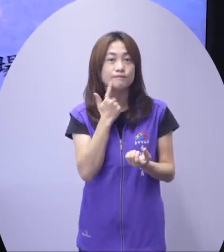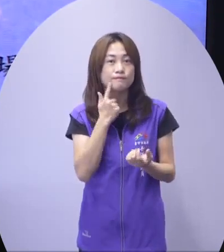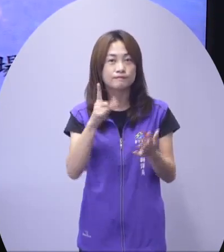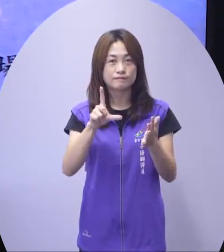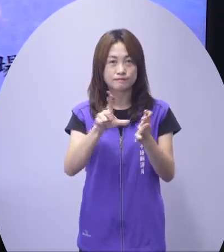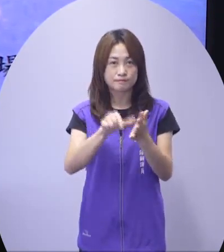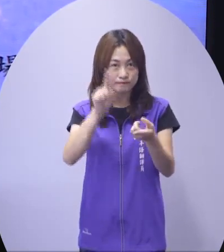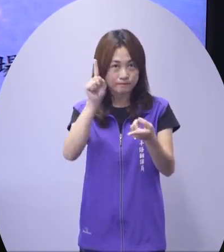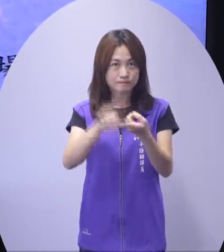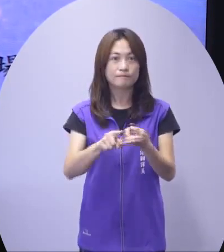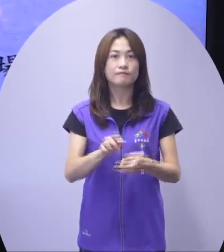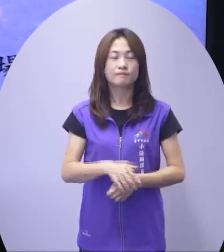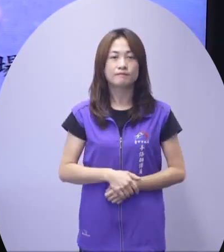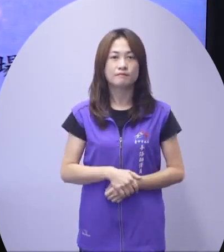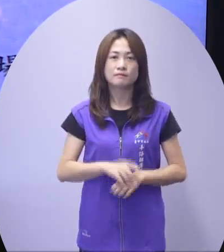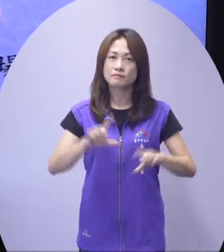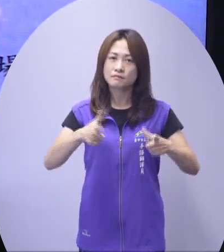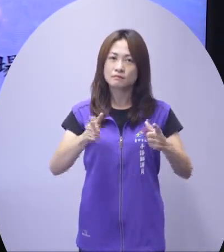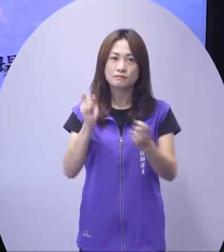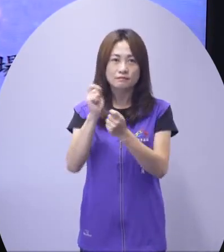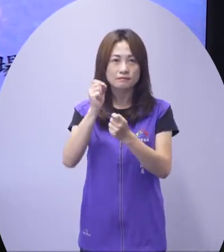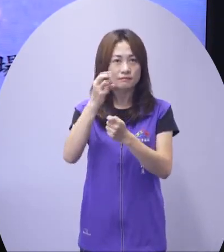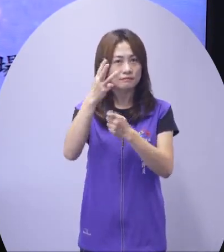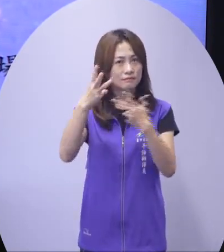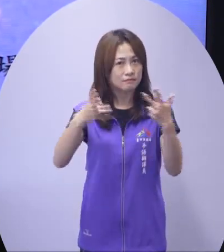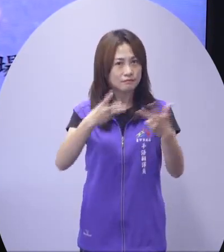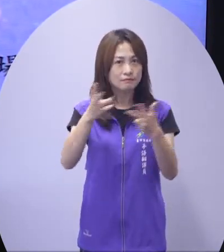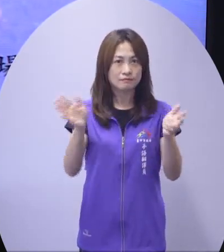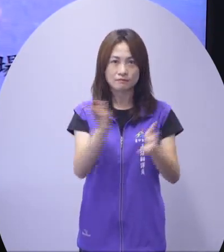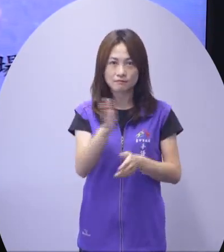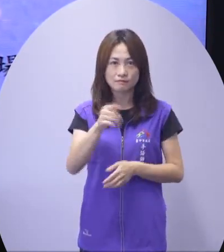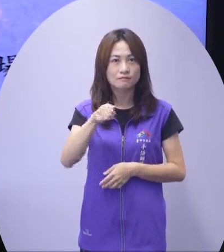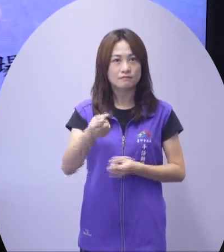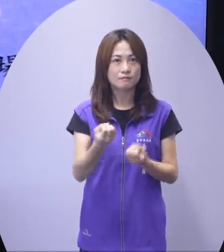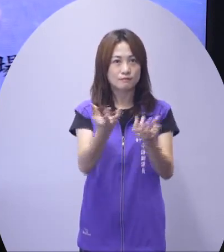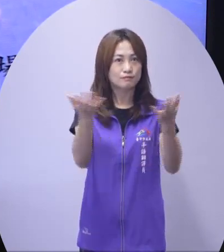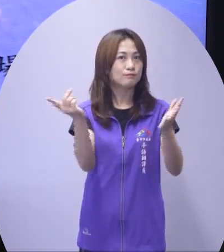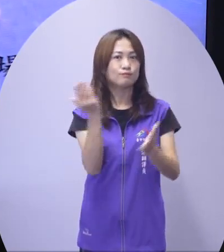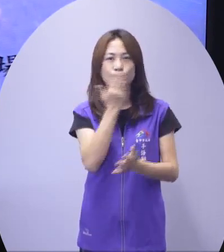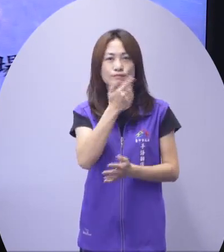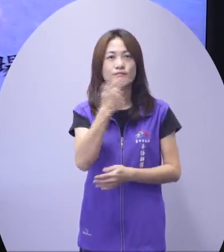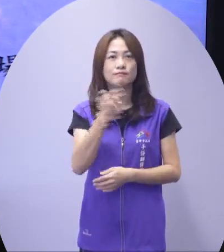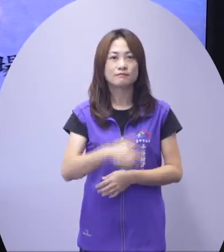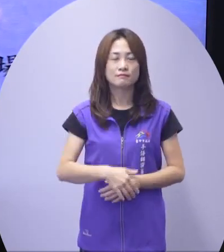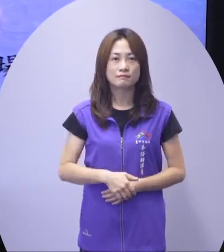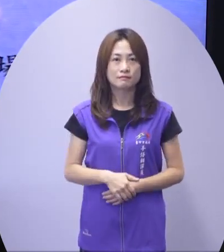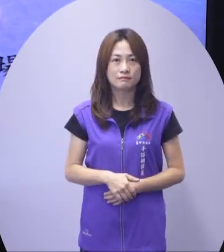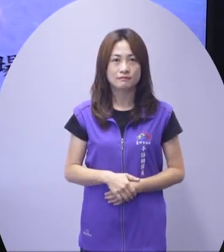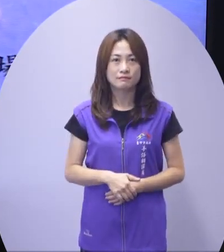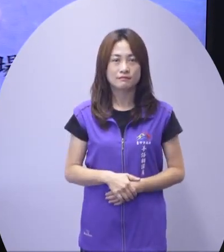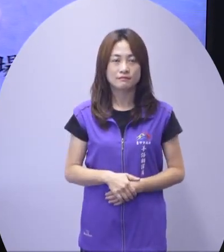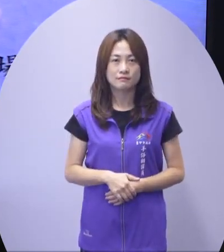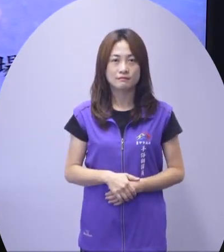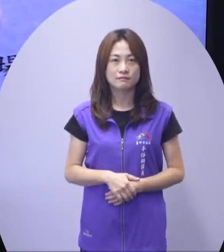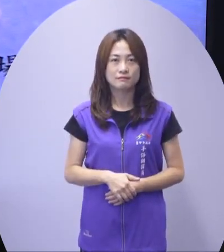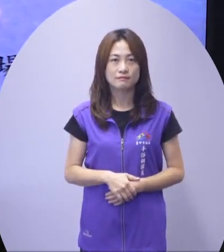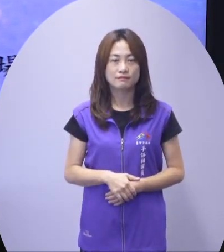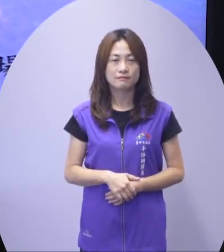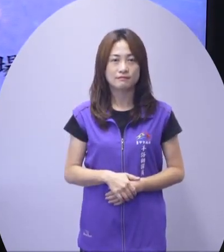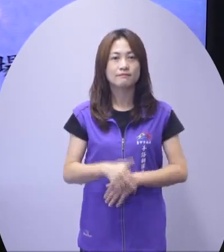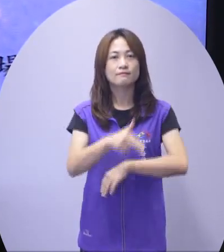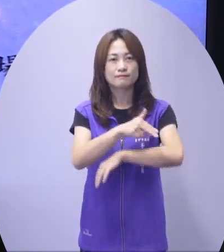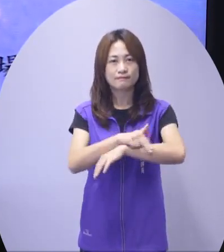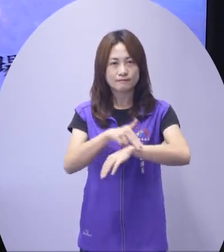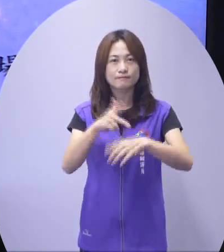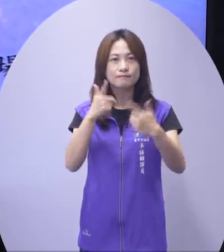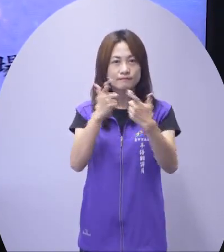在3个礼拜哦，3个礼拜的左右的这种期间是最花是最漂亮最好看，所以他们规划就是